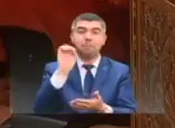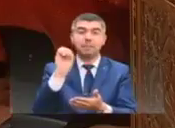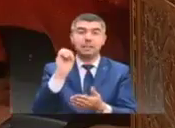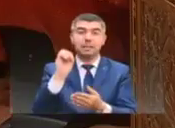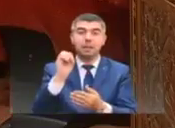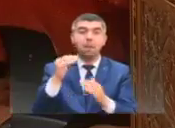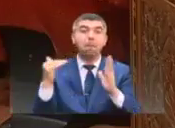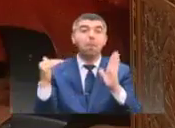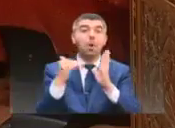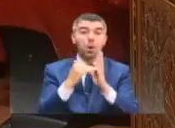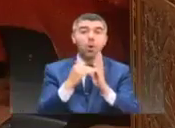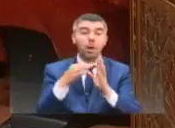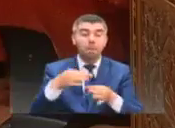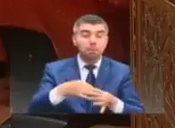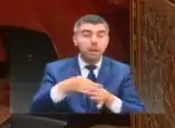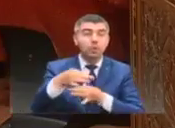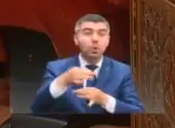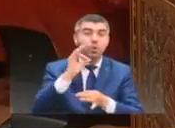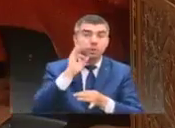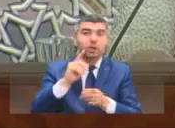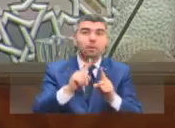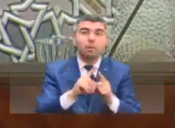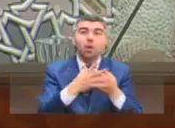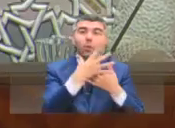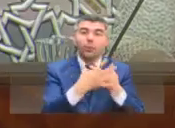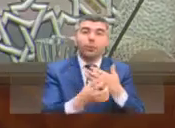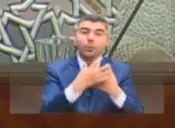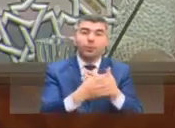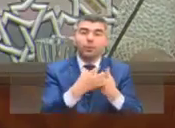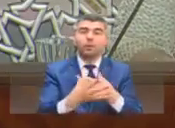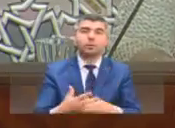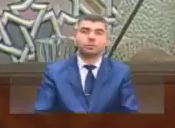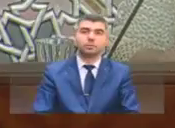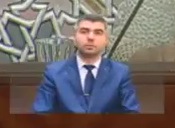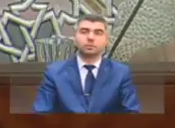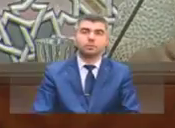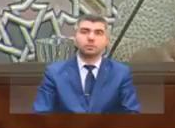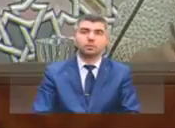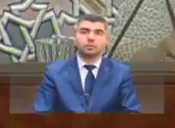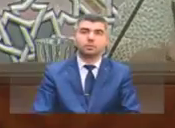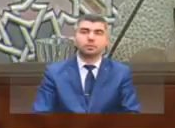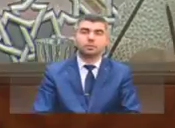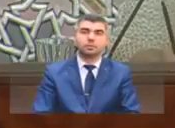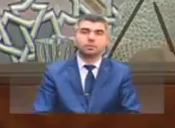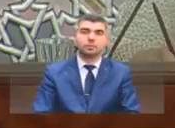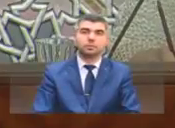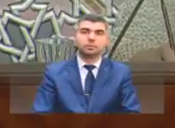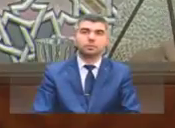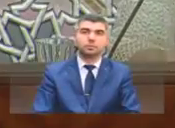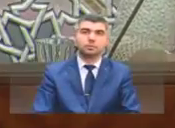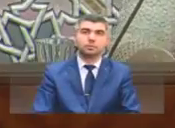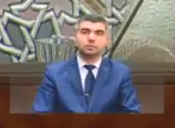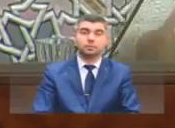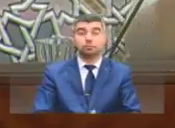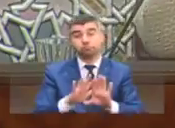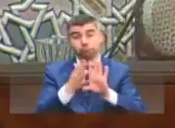الآن تهدر. لا سمحتوا 500 لا سمحتوا. سعدوا السيدة كاتبة الدولة تتمرر رسالتها.